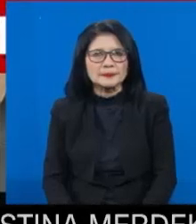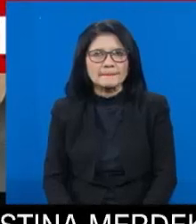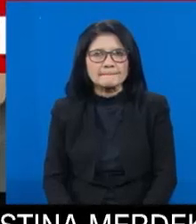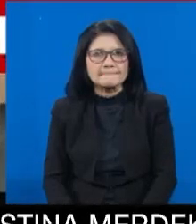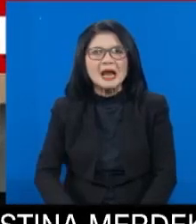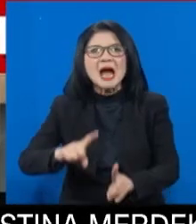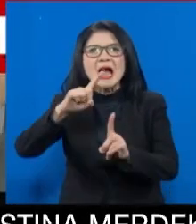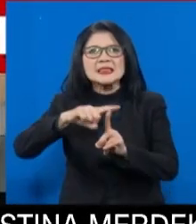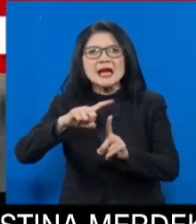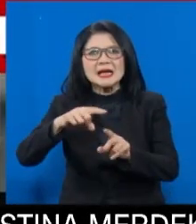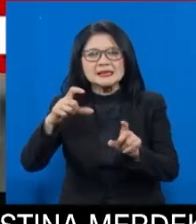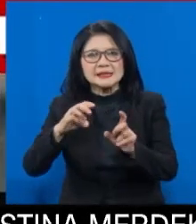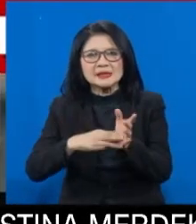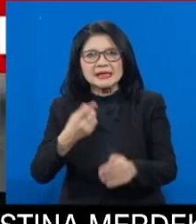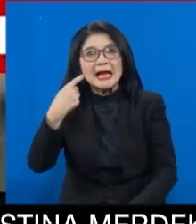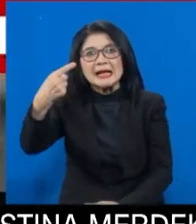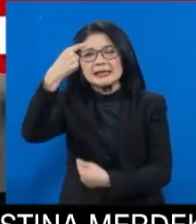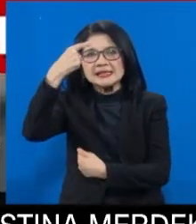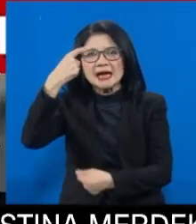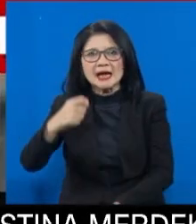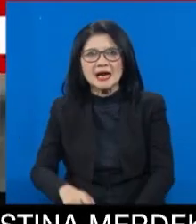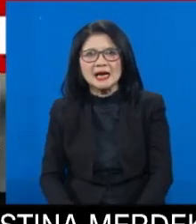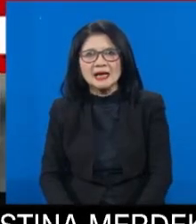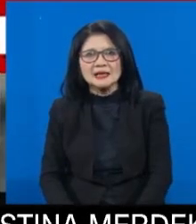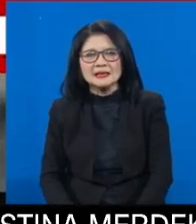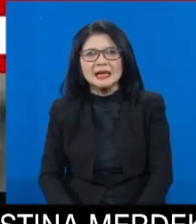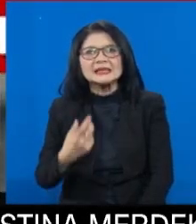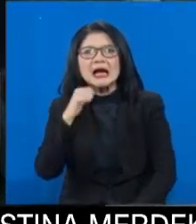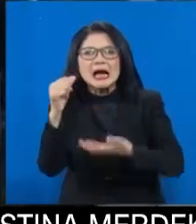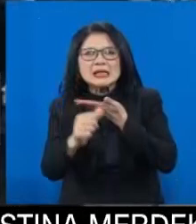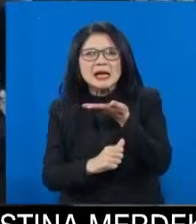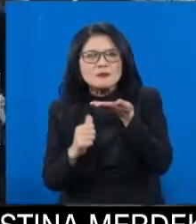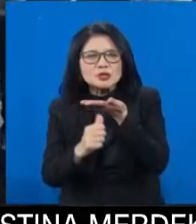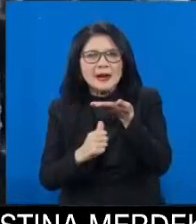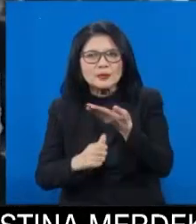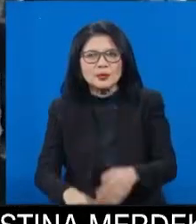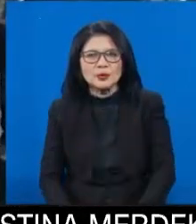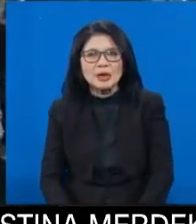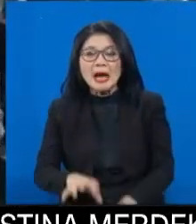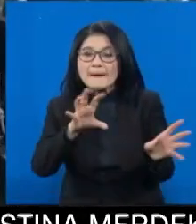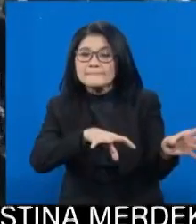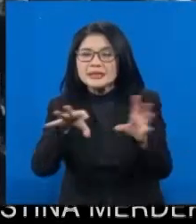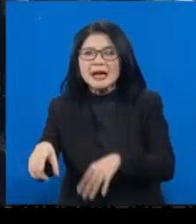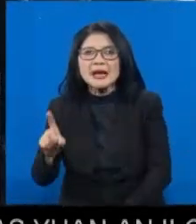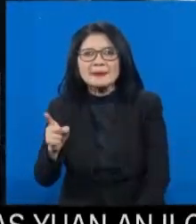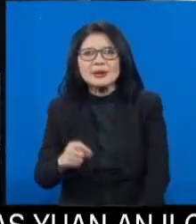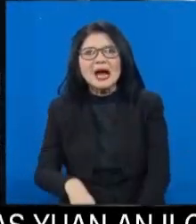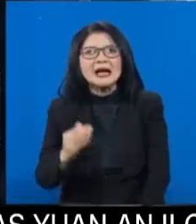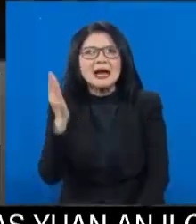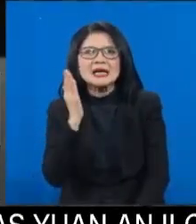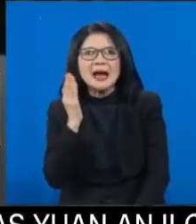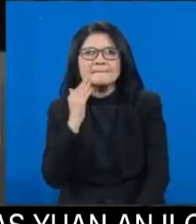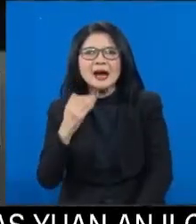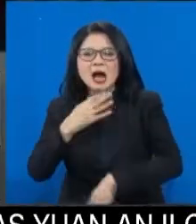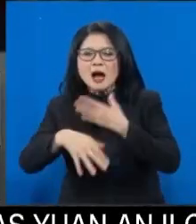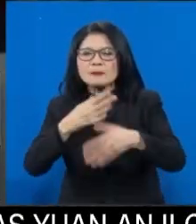Teddy ditetapkan sebagai tersangka kasus penyalahgunaan narkoba jenis sabu. Pemindahan Teddy dilakukan untuk mempermudah proses penyidikan